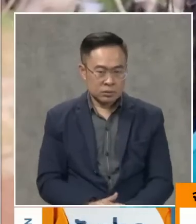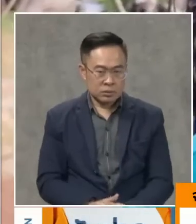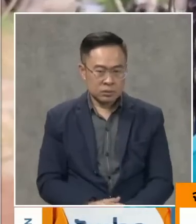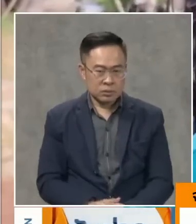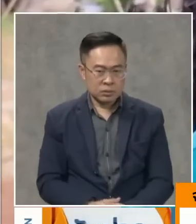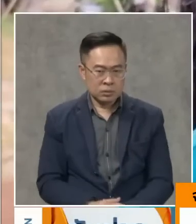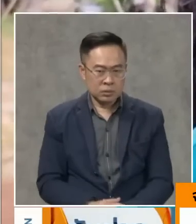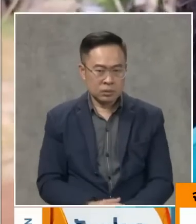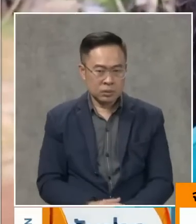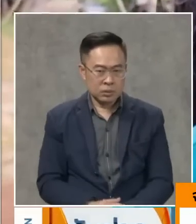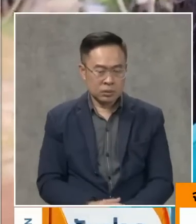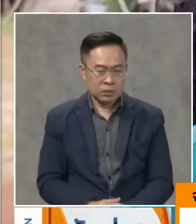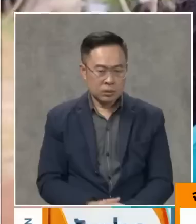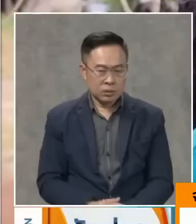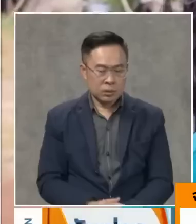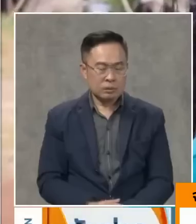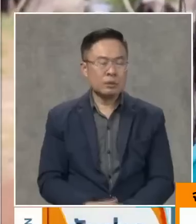าฮับแม่นบ่ จ้า